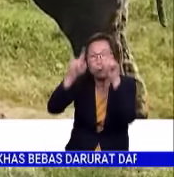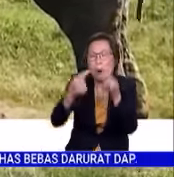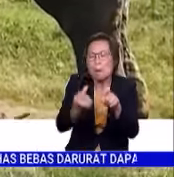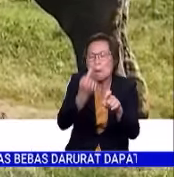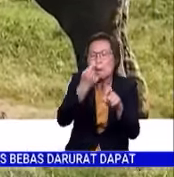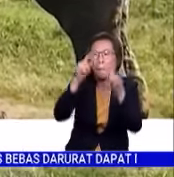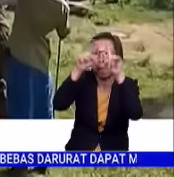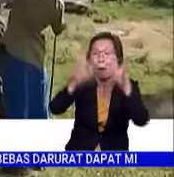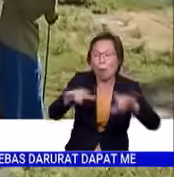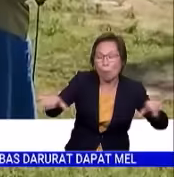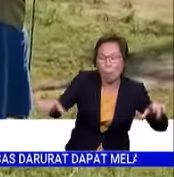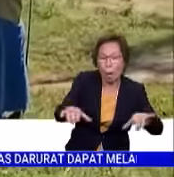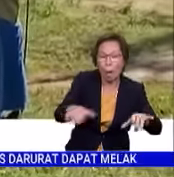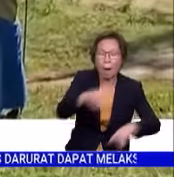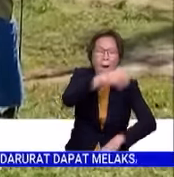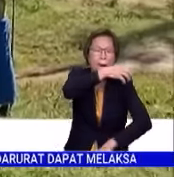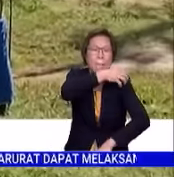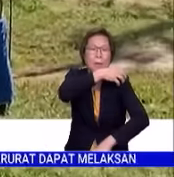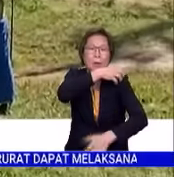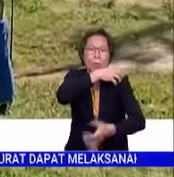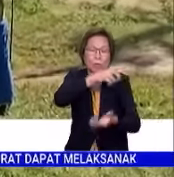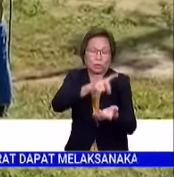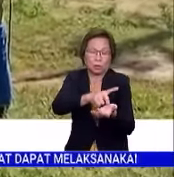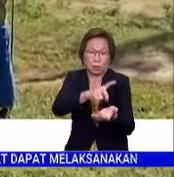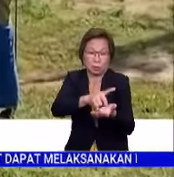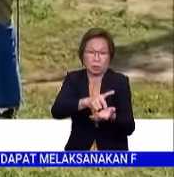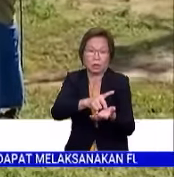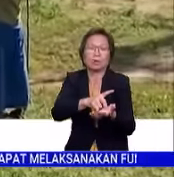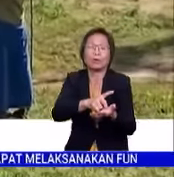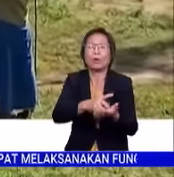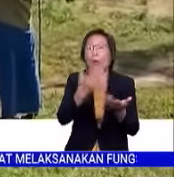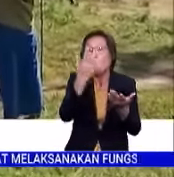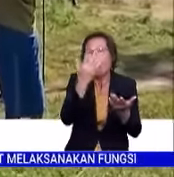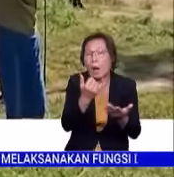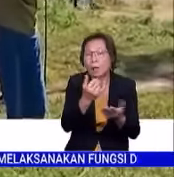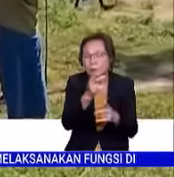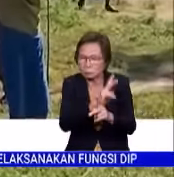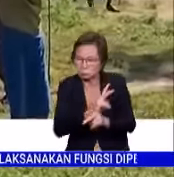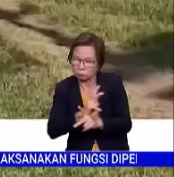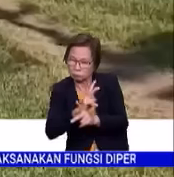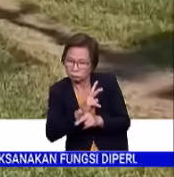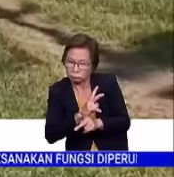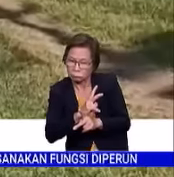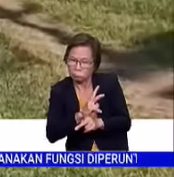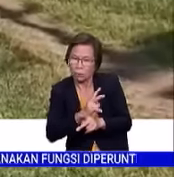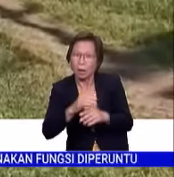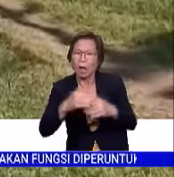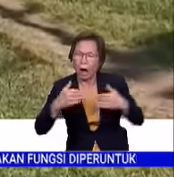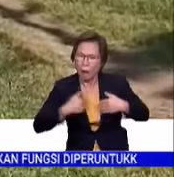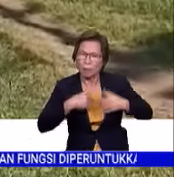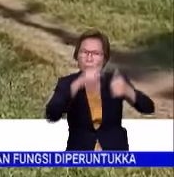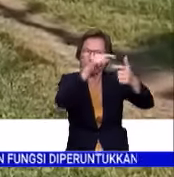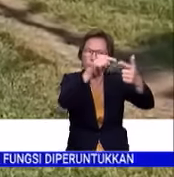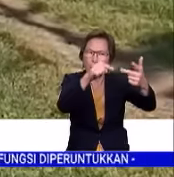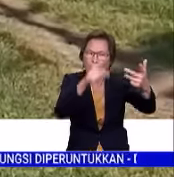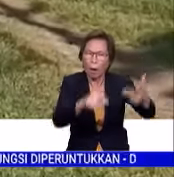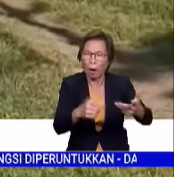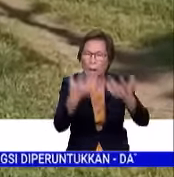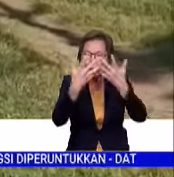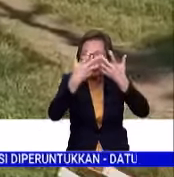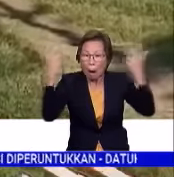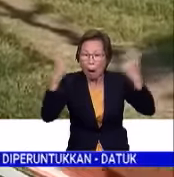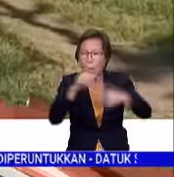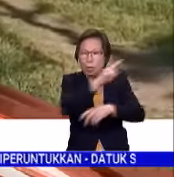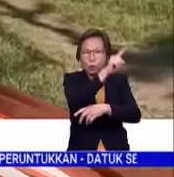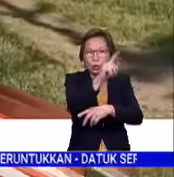swab tersebut yang dilakukan pegawai hutan. Usaha dilakukan sebagai langkah berjaga-jaga selepas beberapa ekor singa di